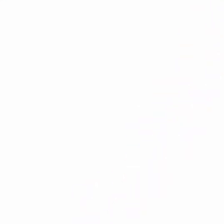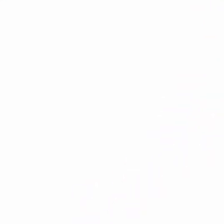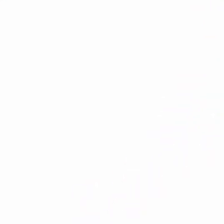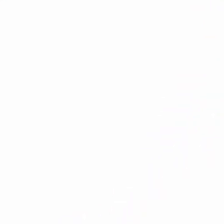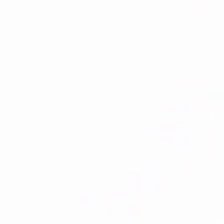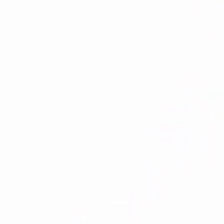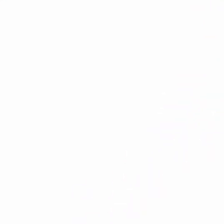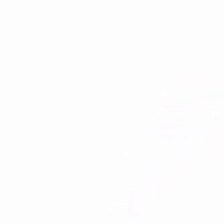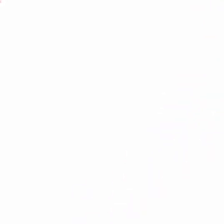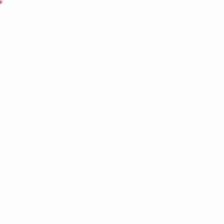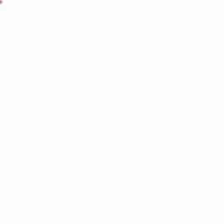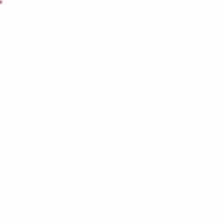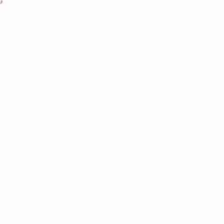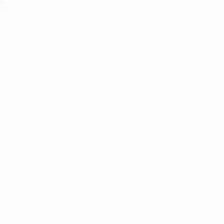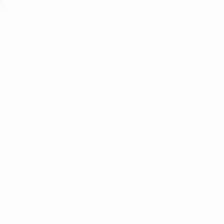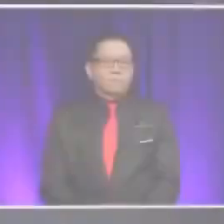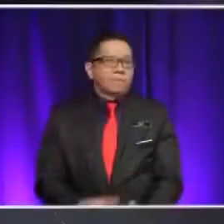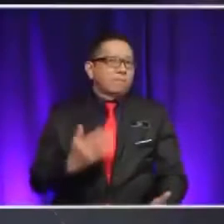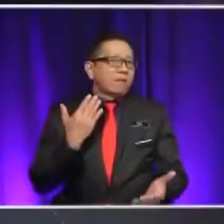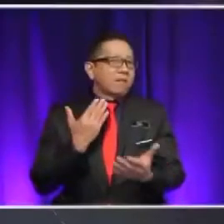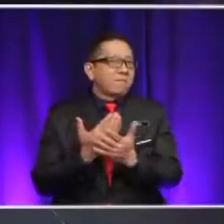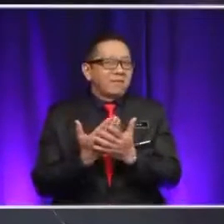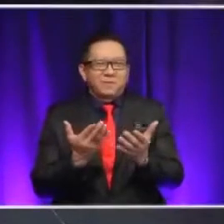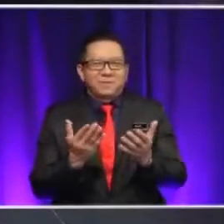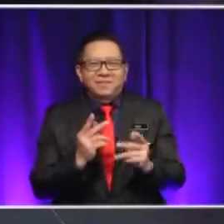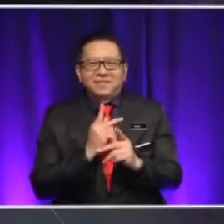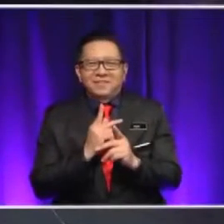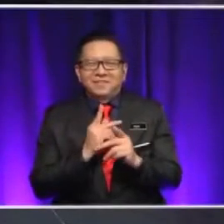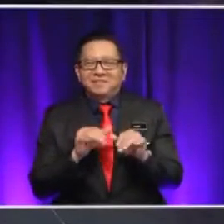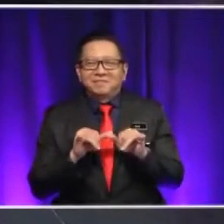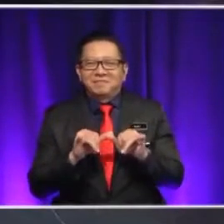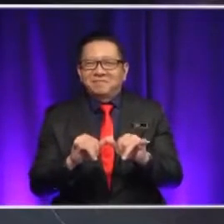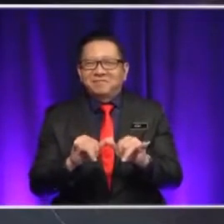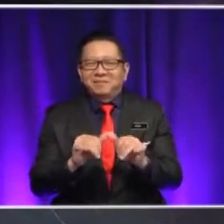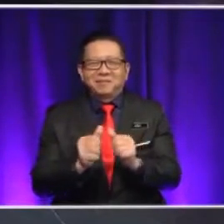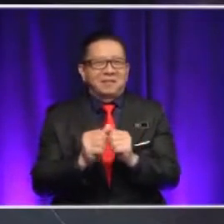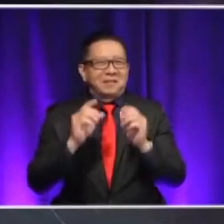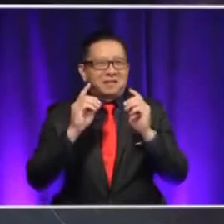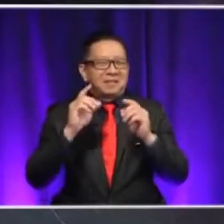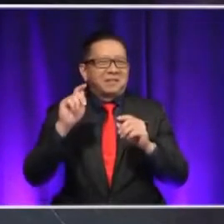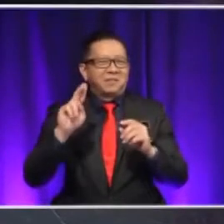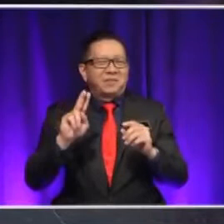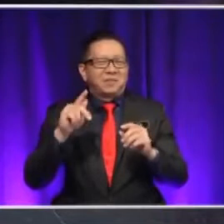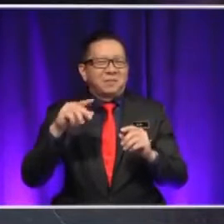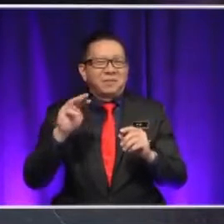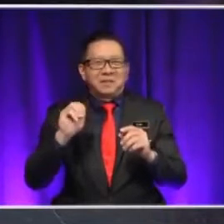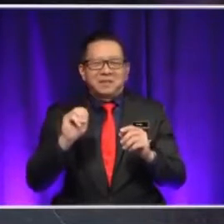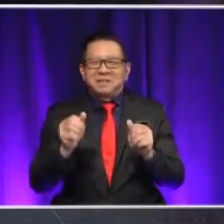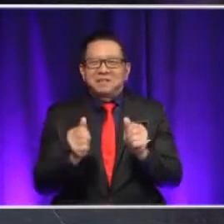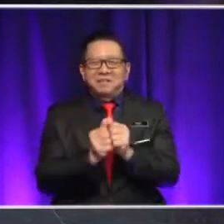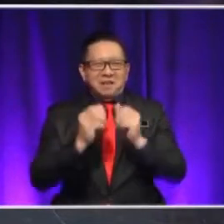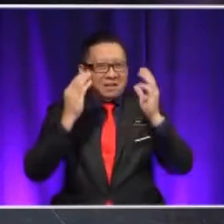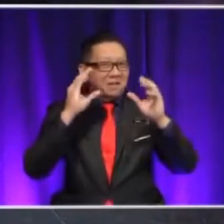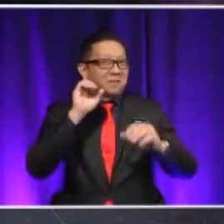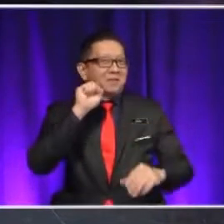Sidik TV GPM Terima kasih karena masih bersama kami dalam Didik TV cpm untuk pendidikan seni juga =